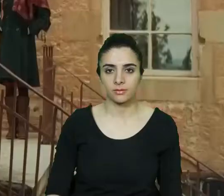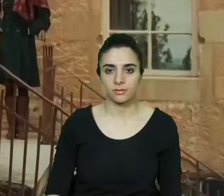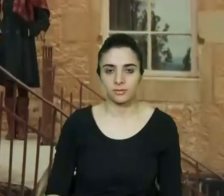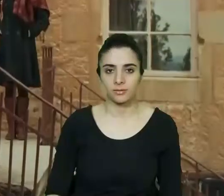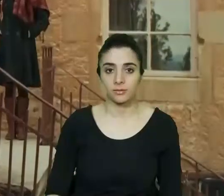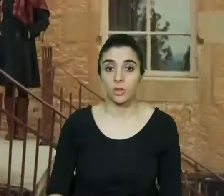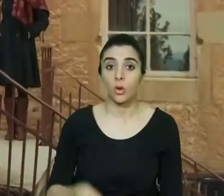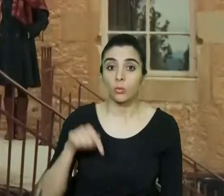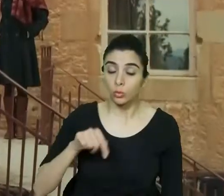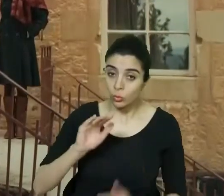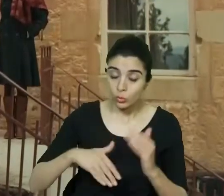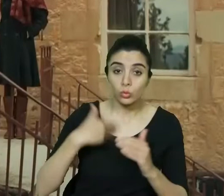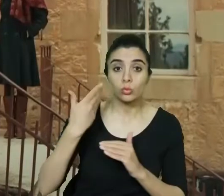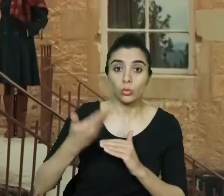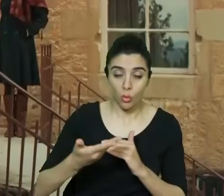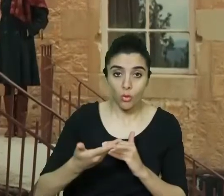Bundan sonra